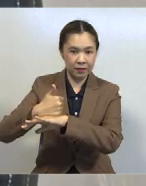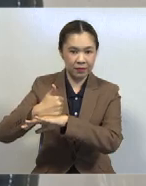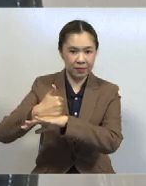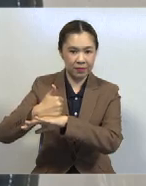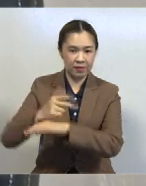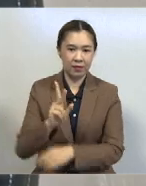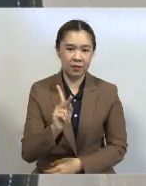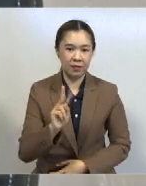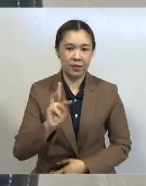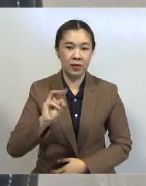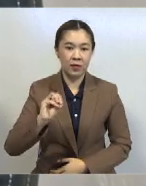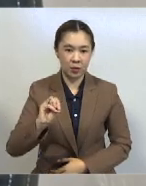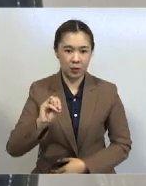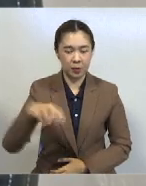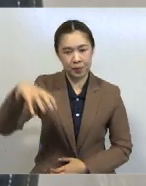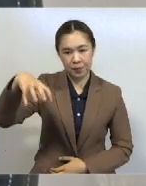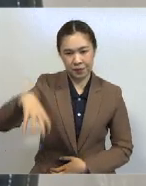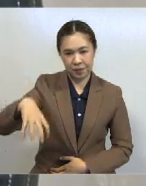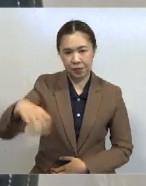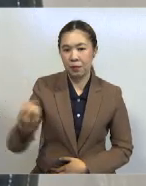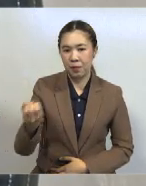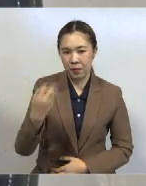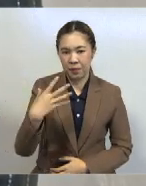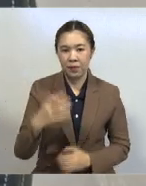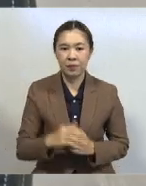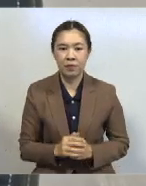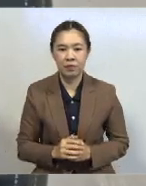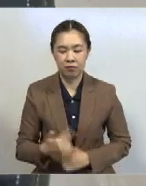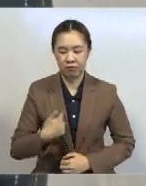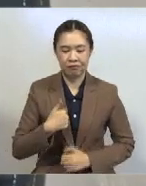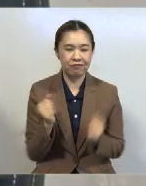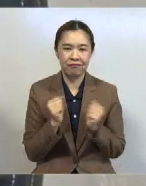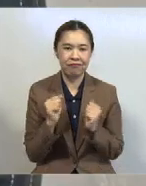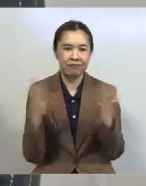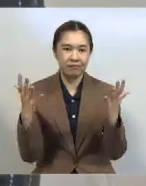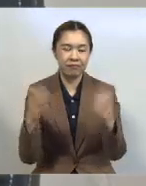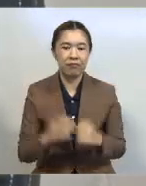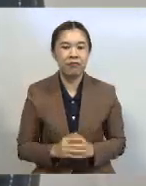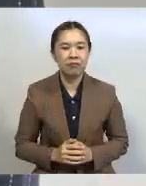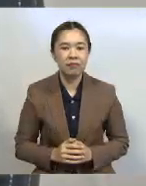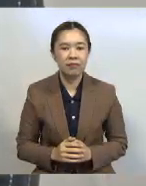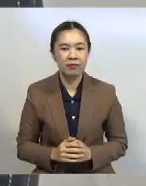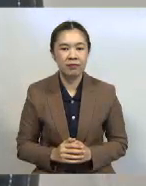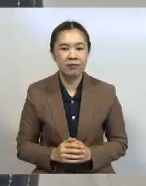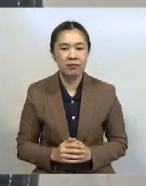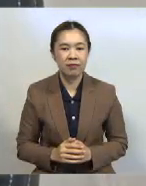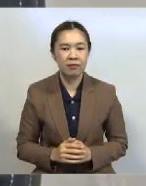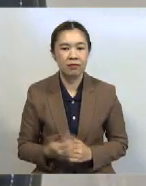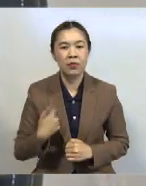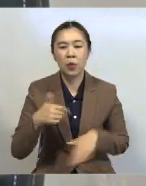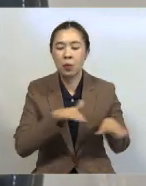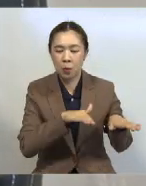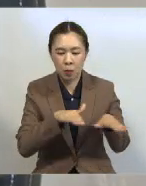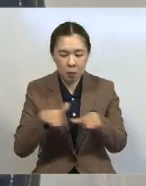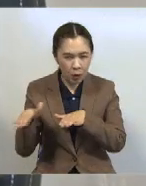กรมอุทยานเนี่ยไม่เคยที่จะเกรงกลัวอยู่แล้วนะครับทางกรมพร้อมที่จะเผชิ